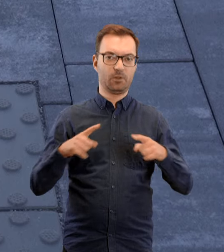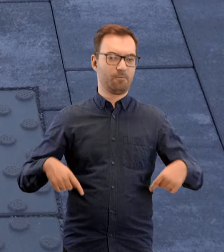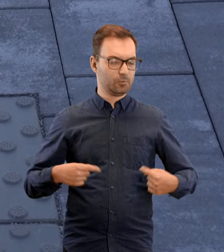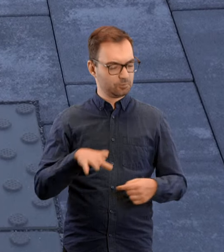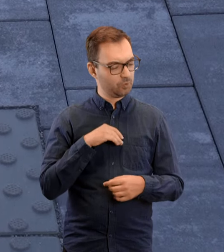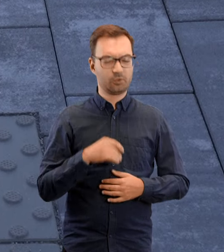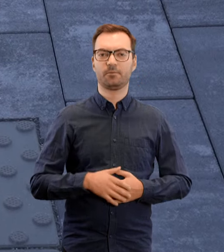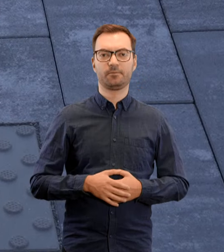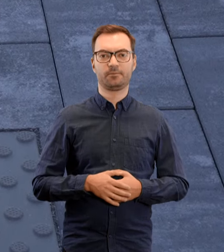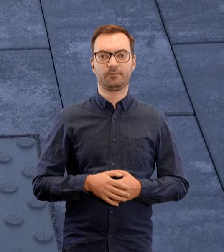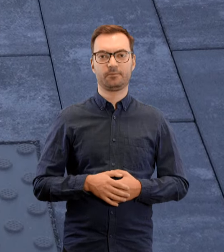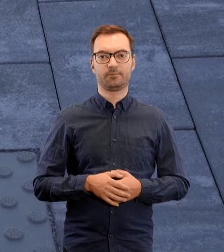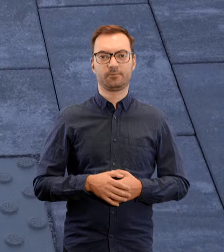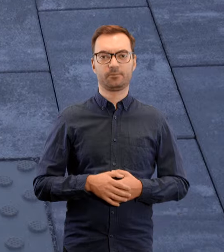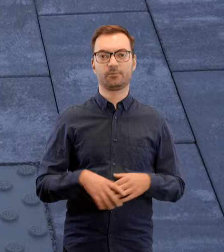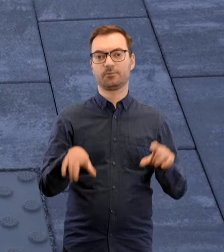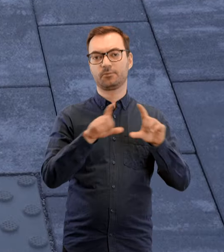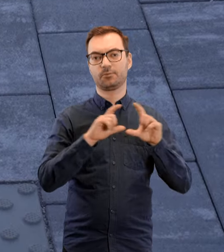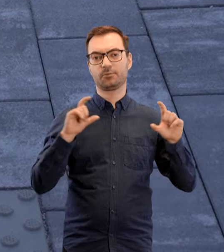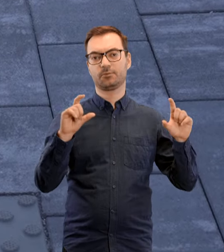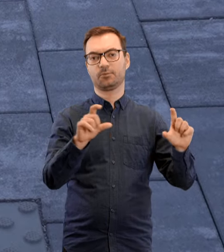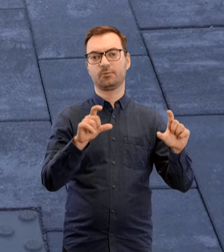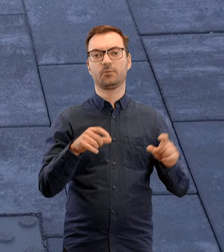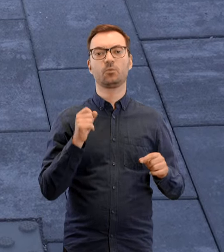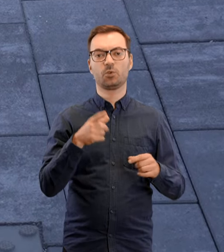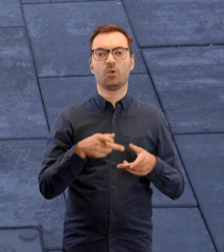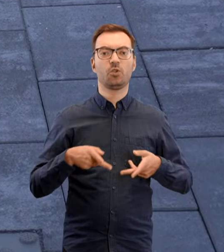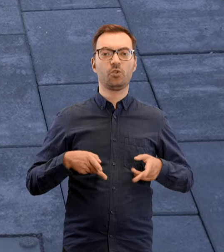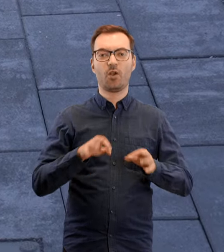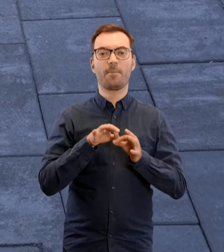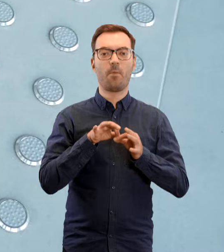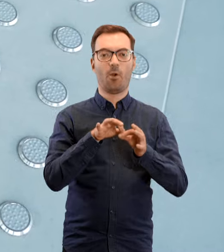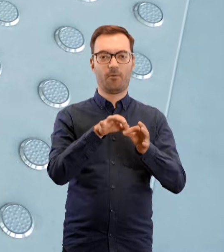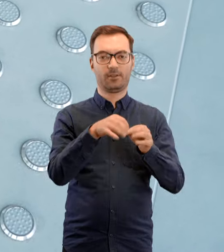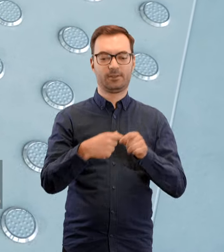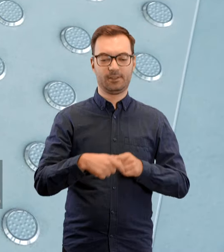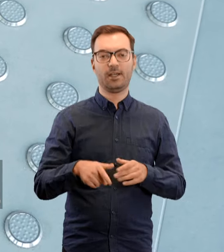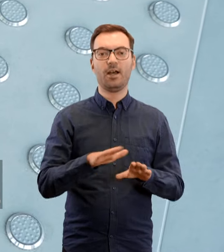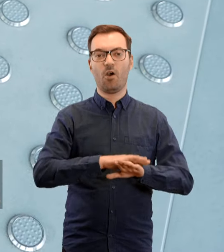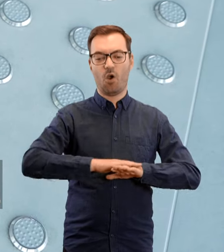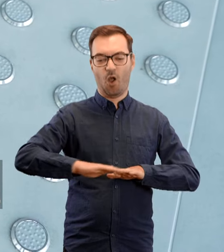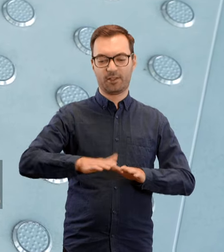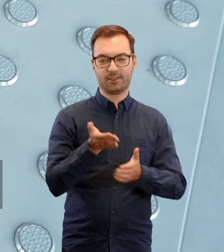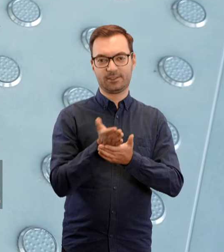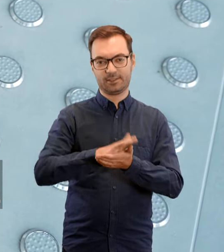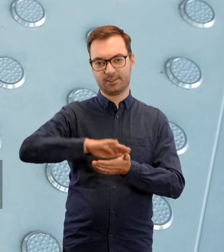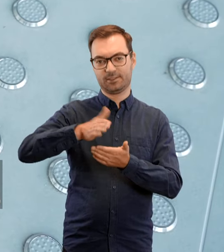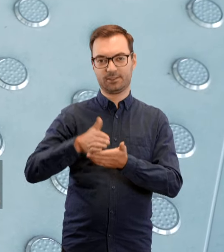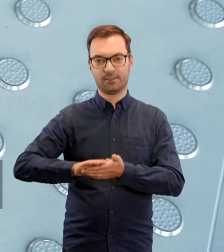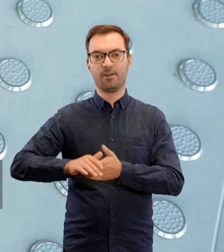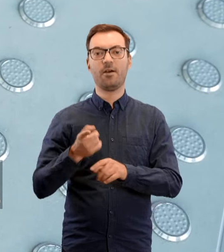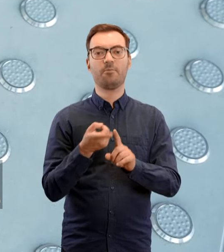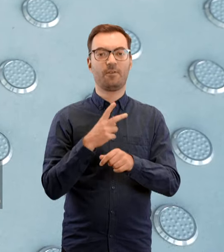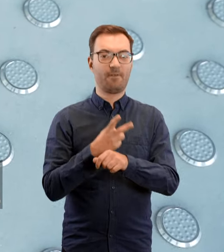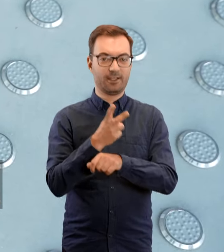wózkach. Do obiektu prowadzą ścieżki naprowadzające, grawerowane, znajdujące się przed